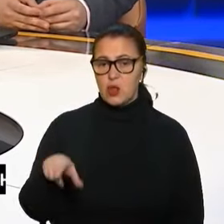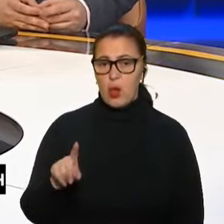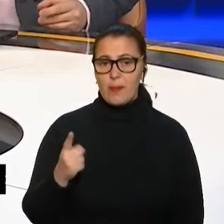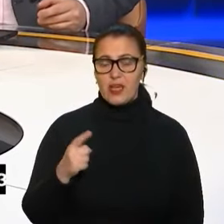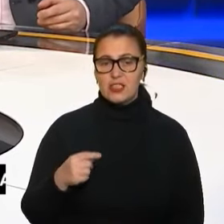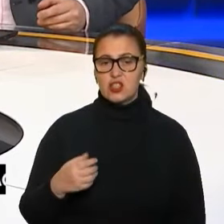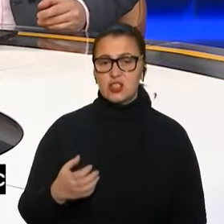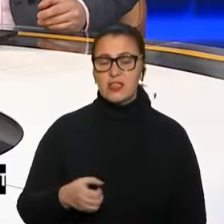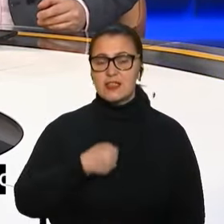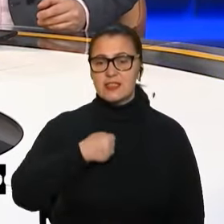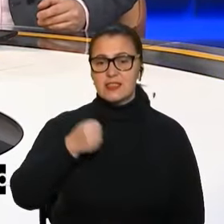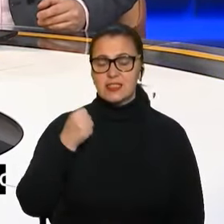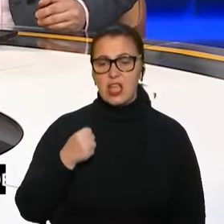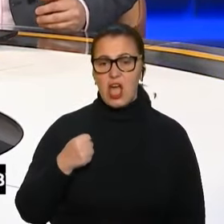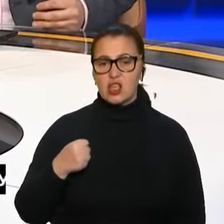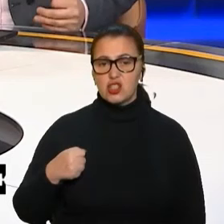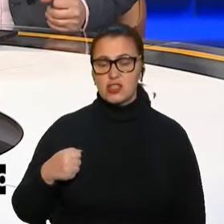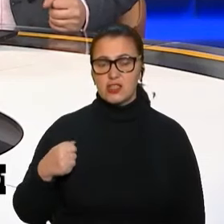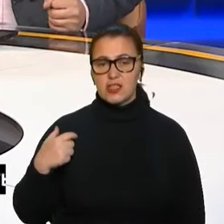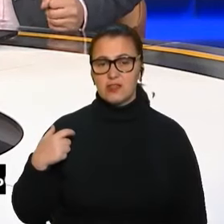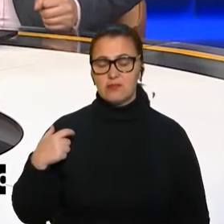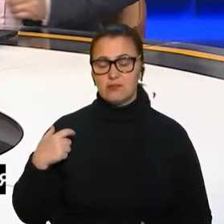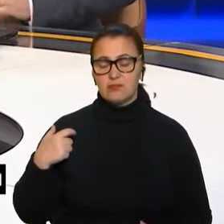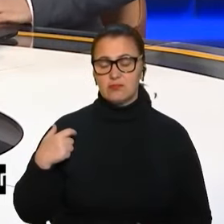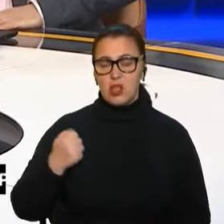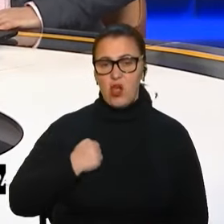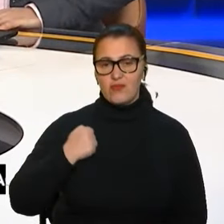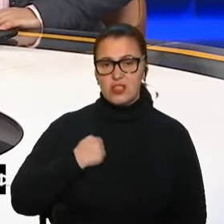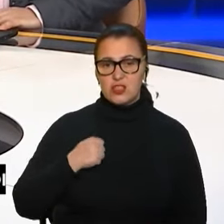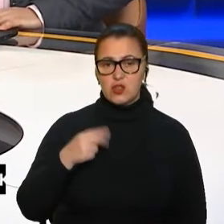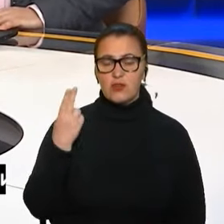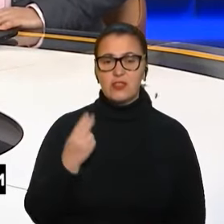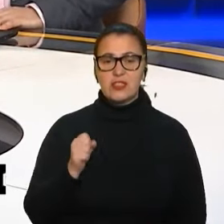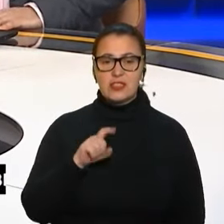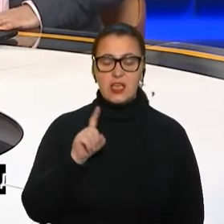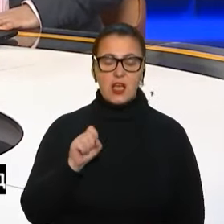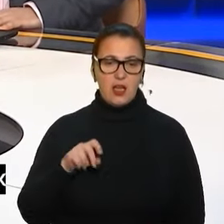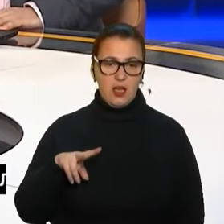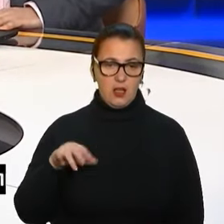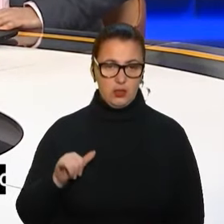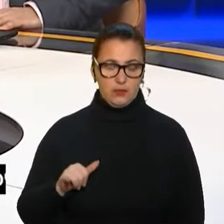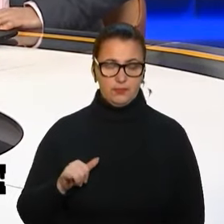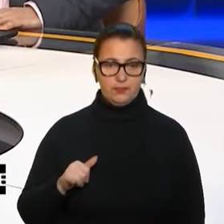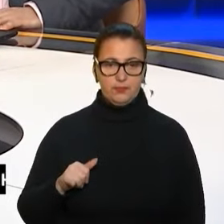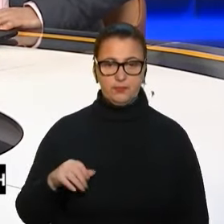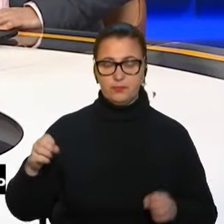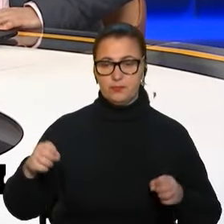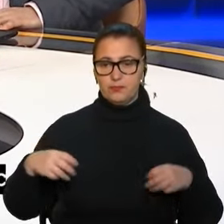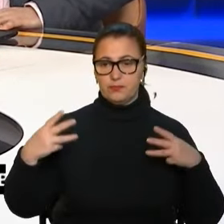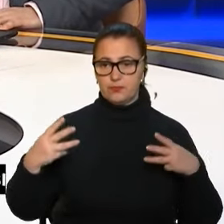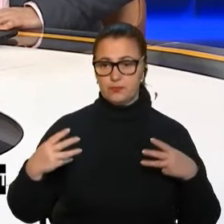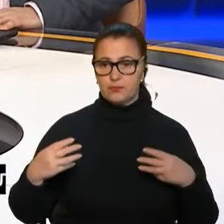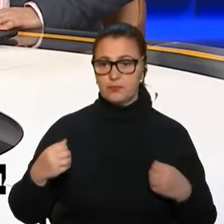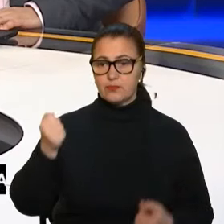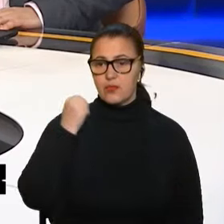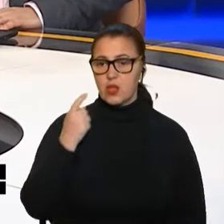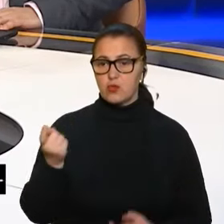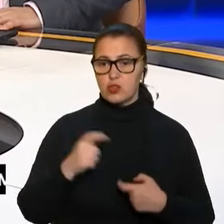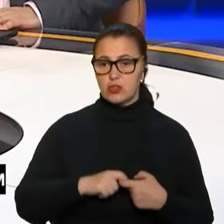старший сержант військовослужбовець Цахалу Сурен Карапетов з нами вже є на зв'язку. Вітаємо і дякуємо, що